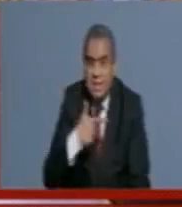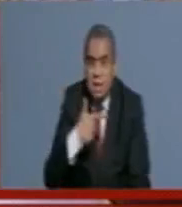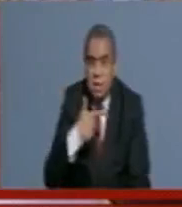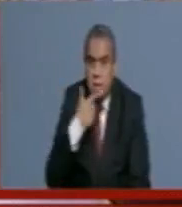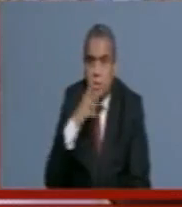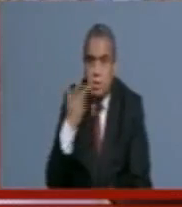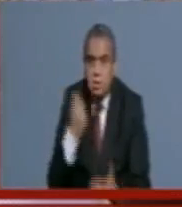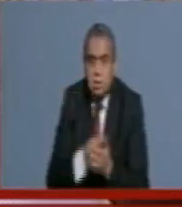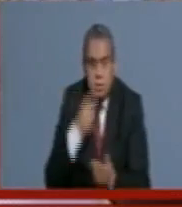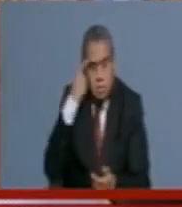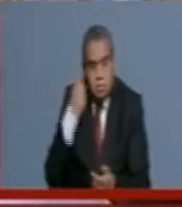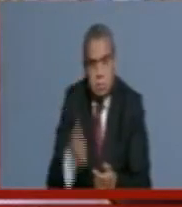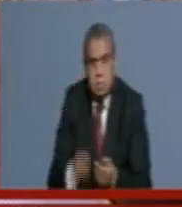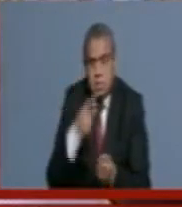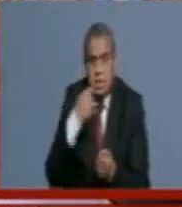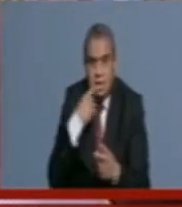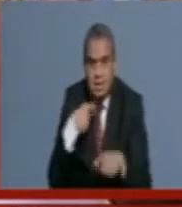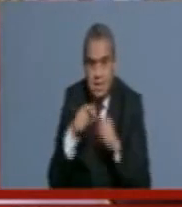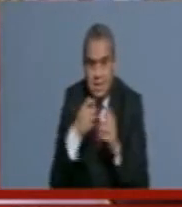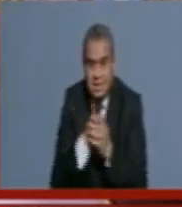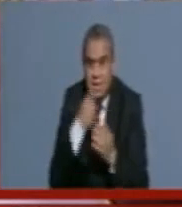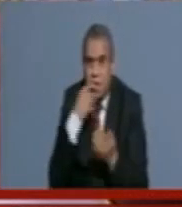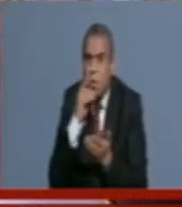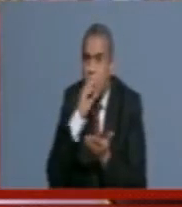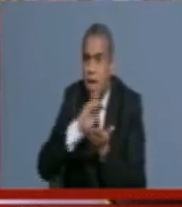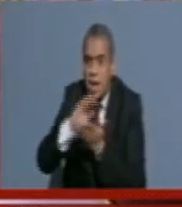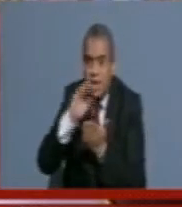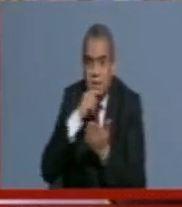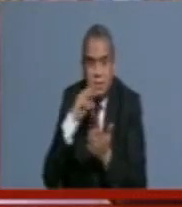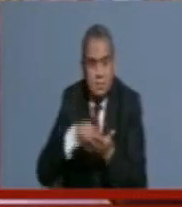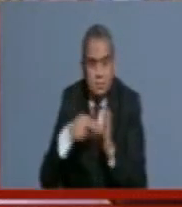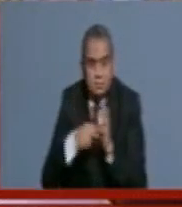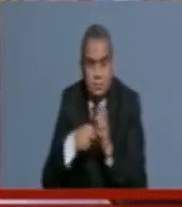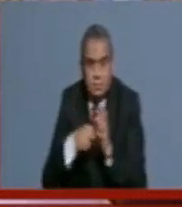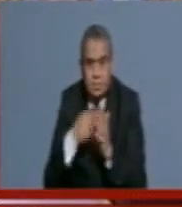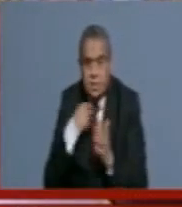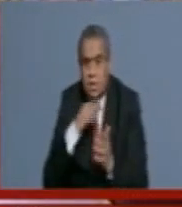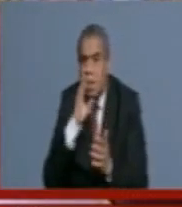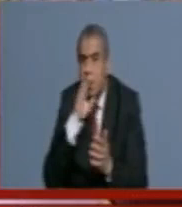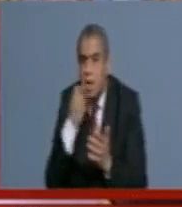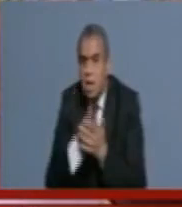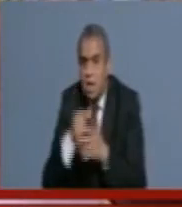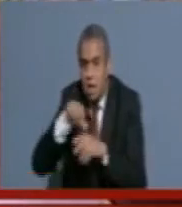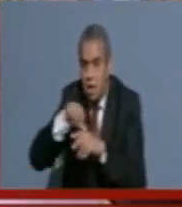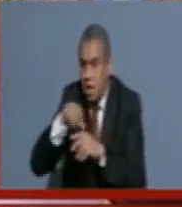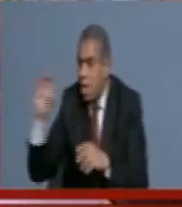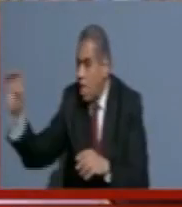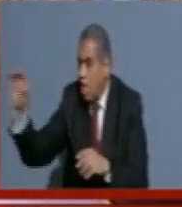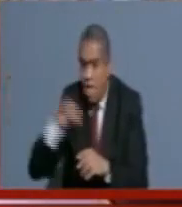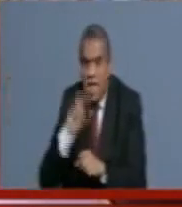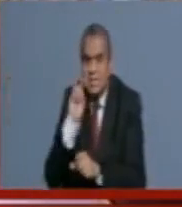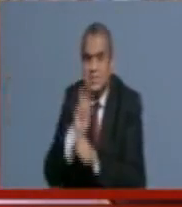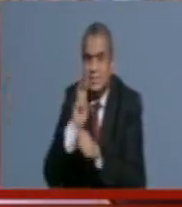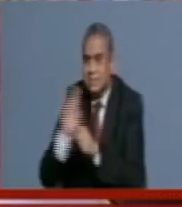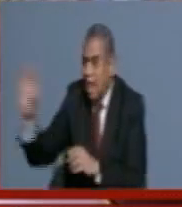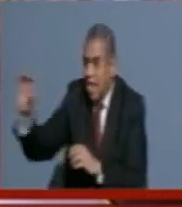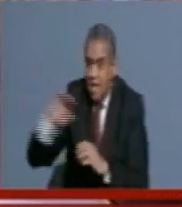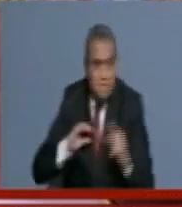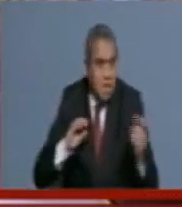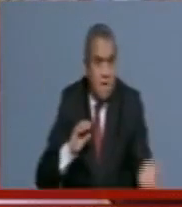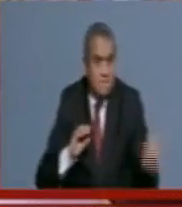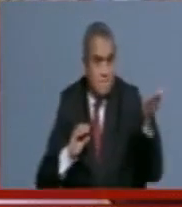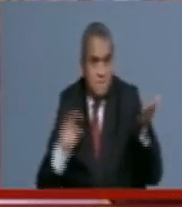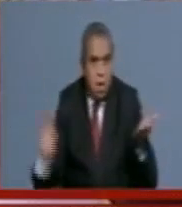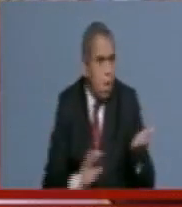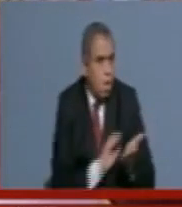لنا فكره الاستراتيجيه التوزيع، وابتدينا نسحب اوراق من الاماكن ونحطها في اماكن اللي فيها كثافات اعلى ما كنا ما